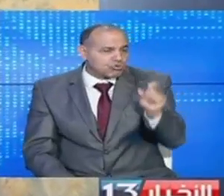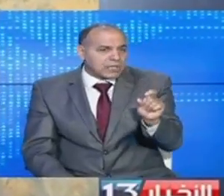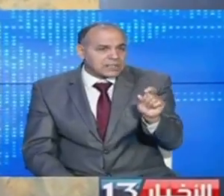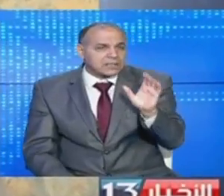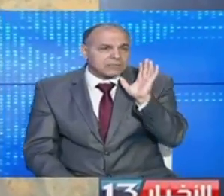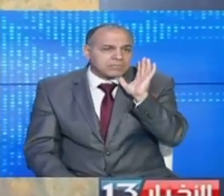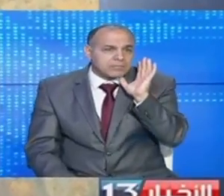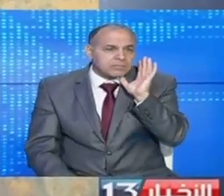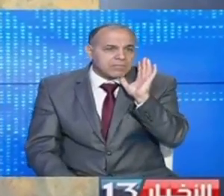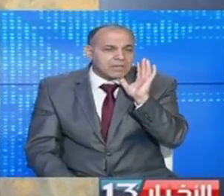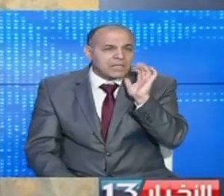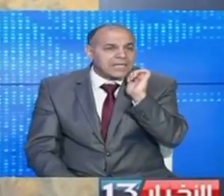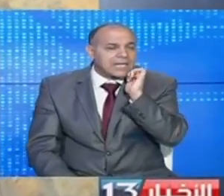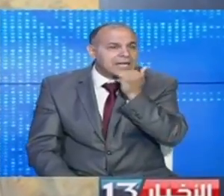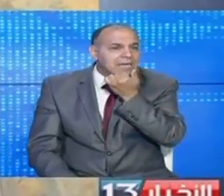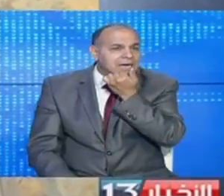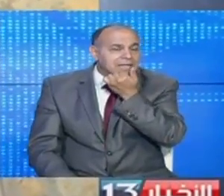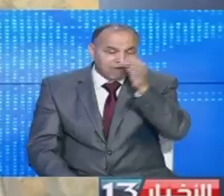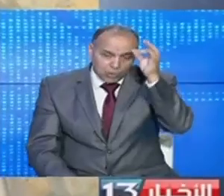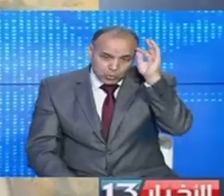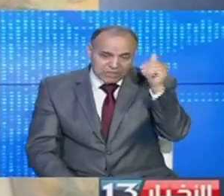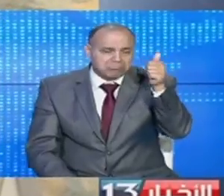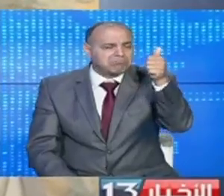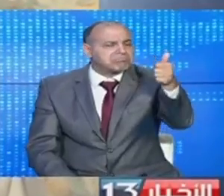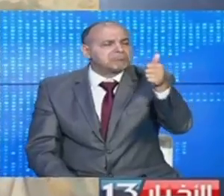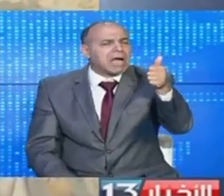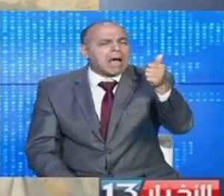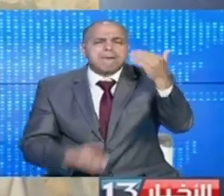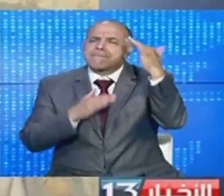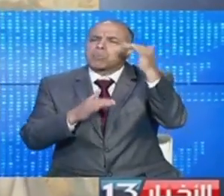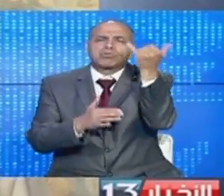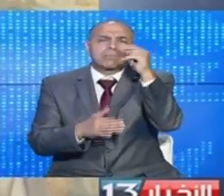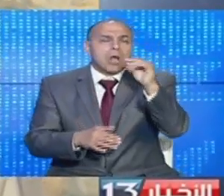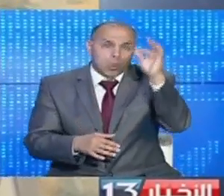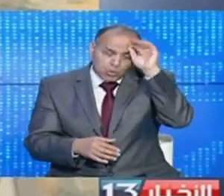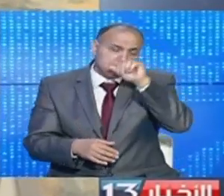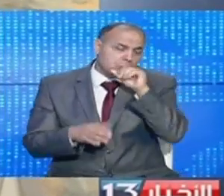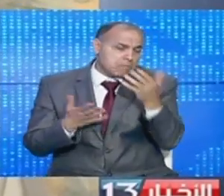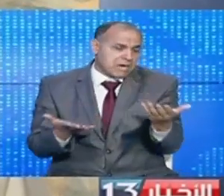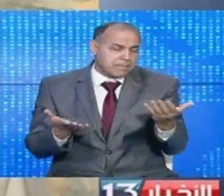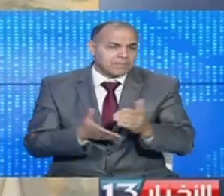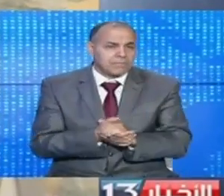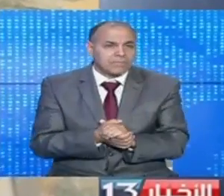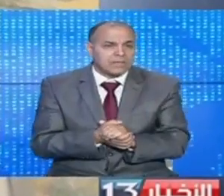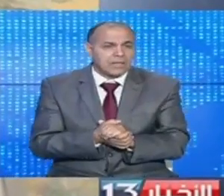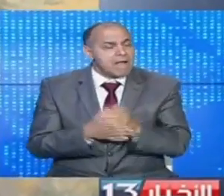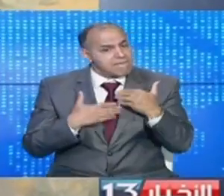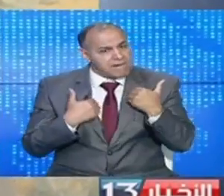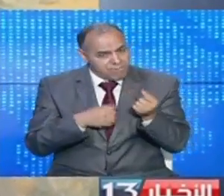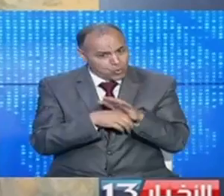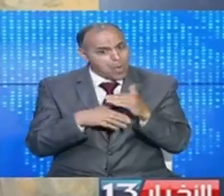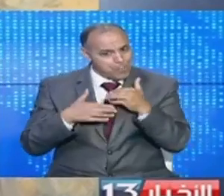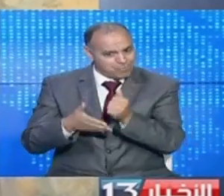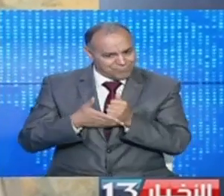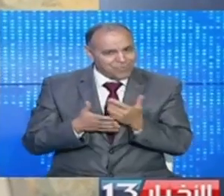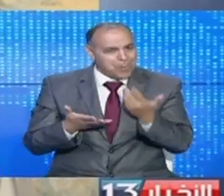لا عيده في بلاده خير من البرة، معناها ساعدنا فيروس كورونا